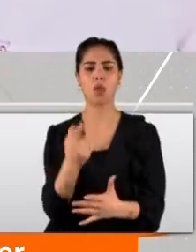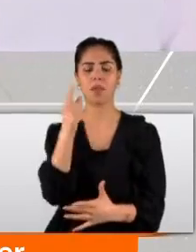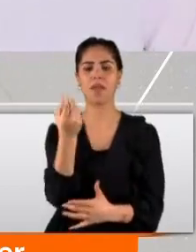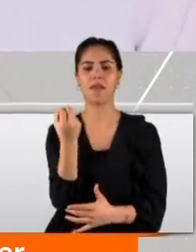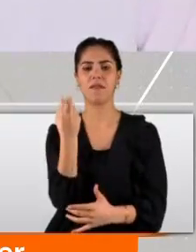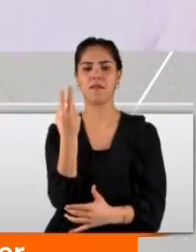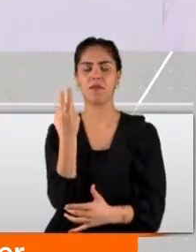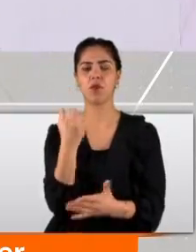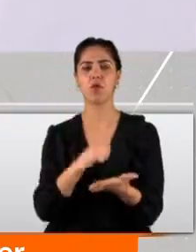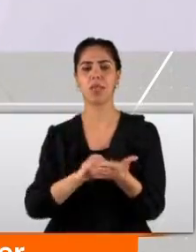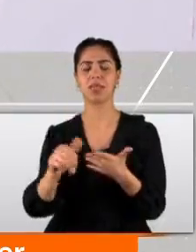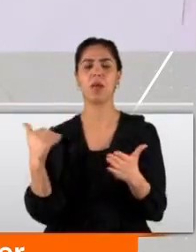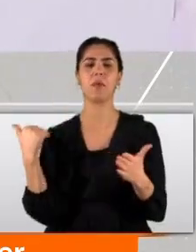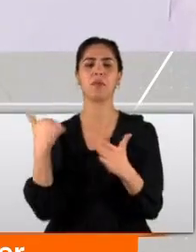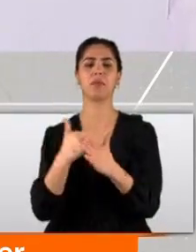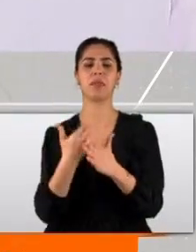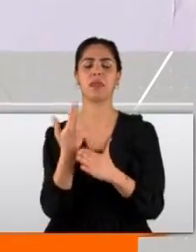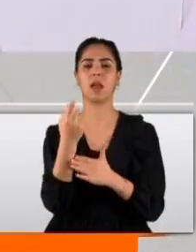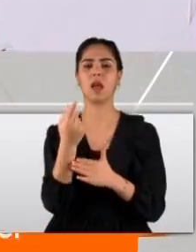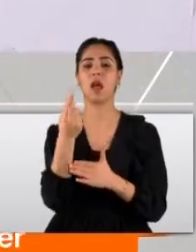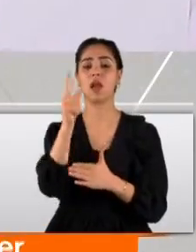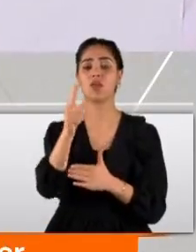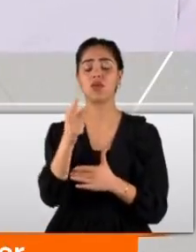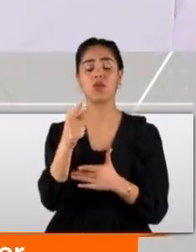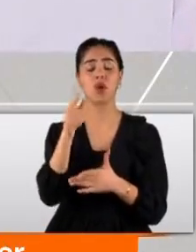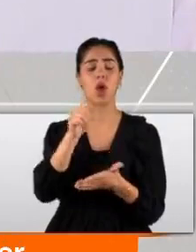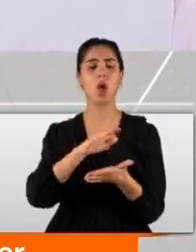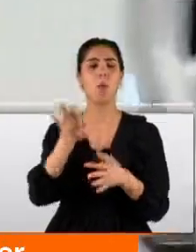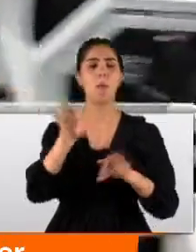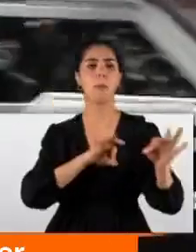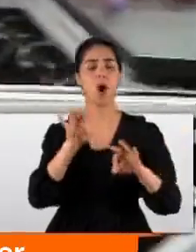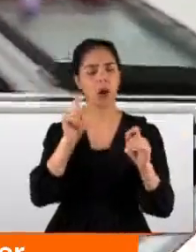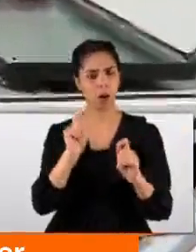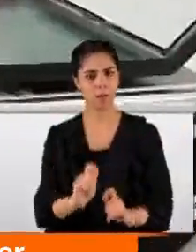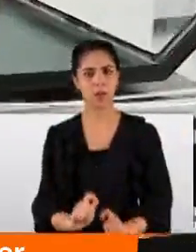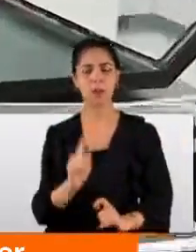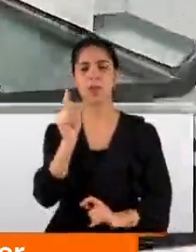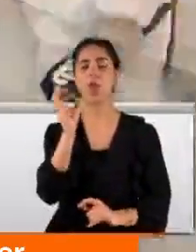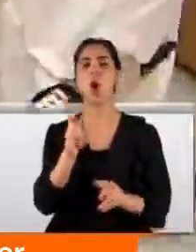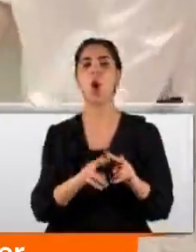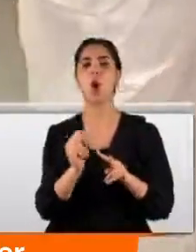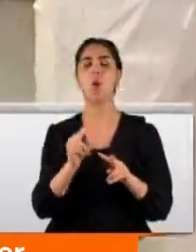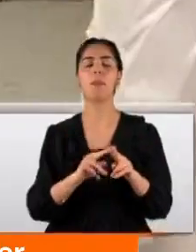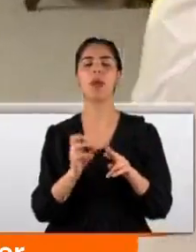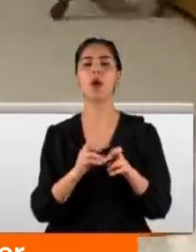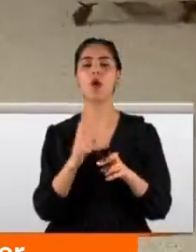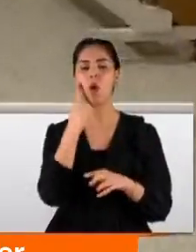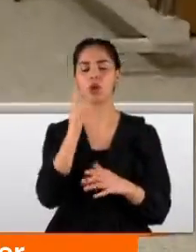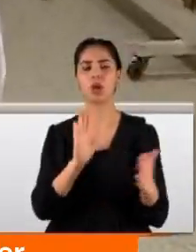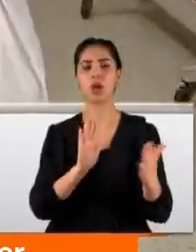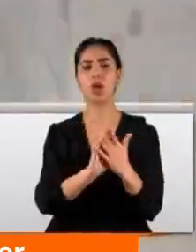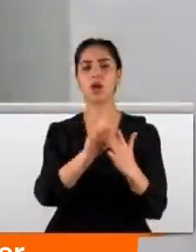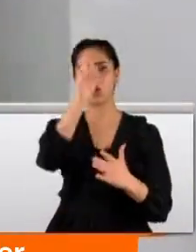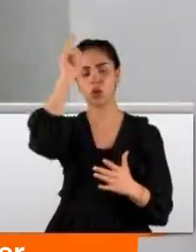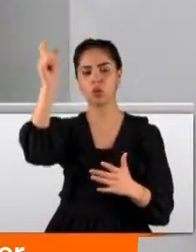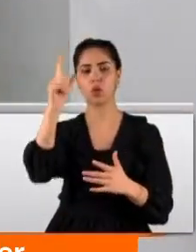virüsün tamamına karşı antikor geliştirecek şekilde dizayn edilmiş durumdalar. Türkiye'de Omikron'a karşı alarmın rengini kırmızıya